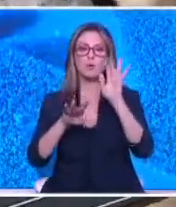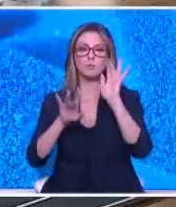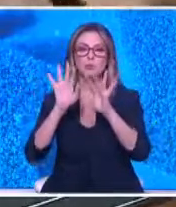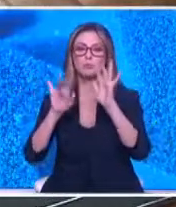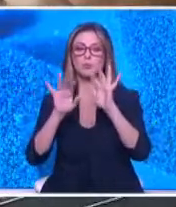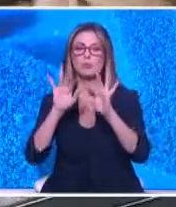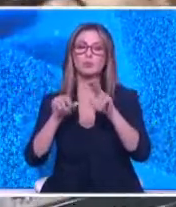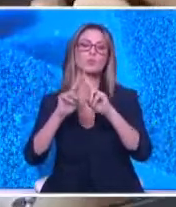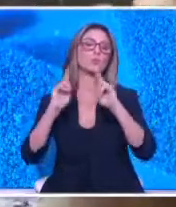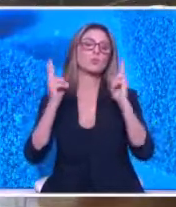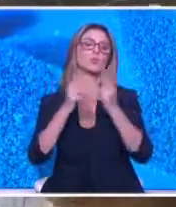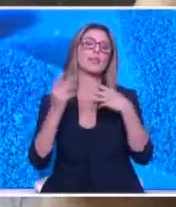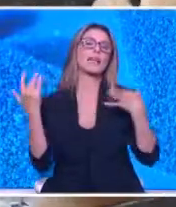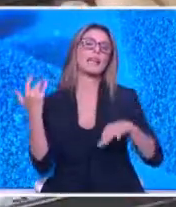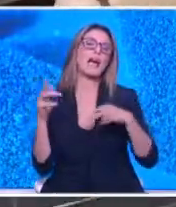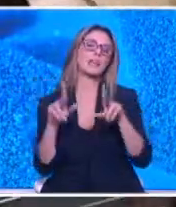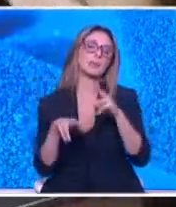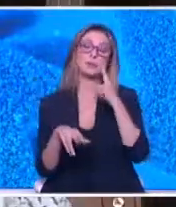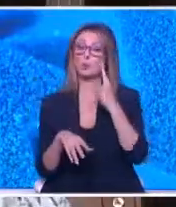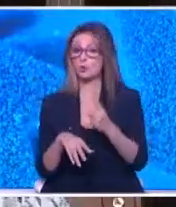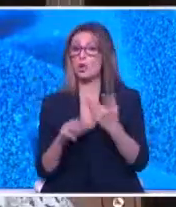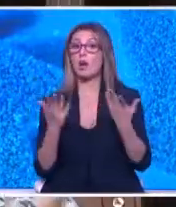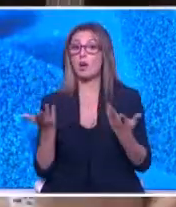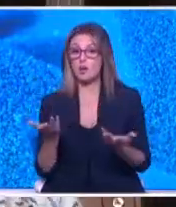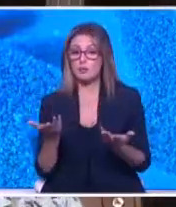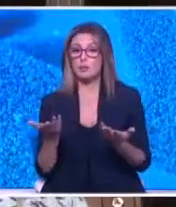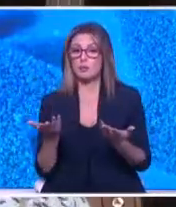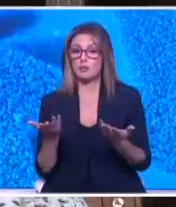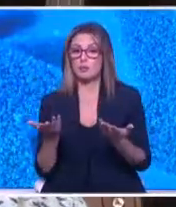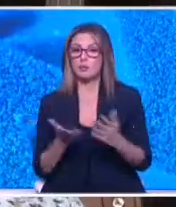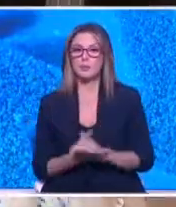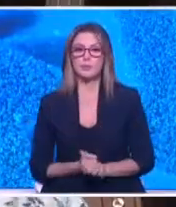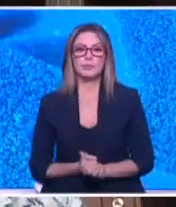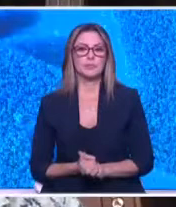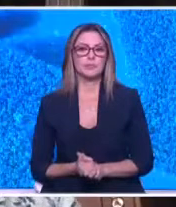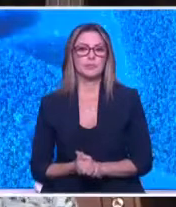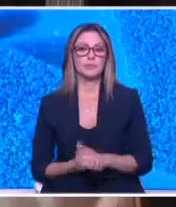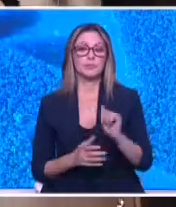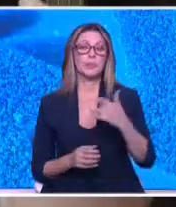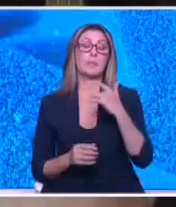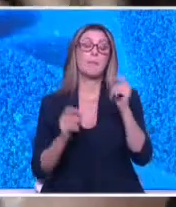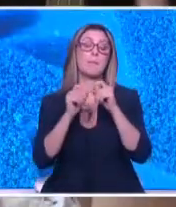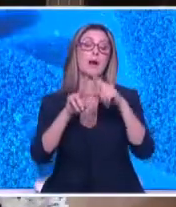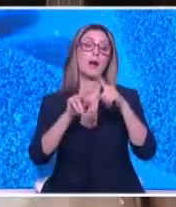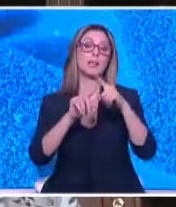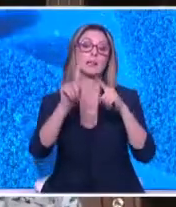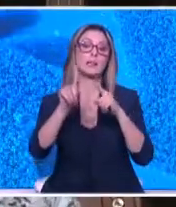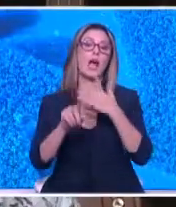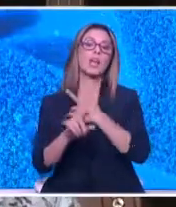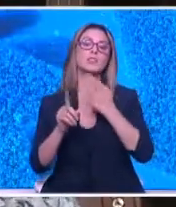maalesef dünyada gitar tekniği olarak biliniyor ama aslında bizim Batı Anadolu'da bunlar çok eskiden